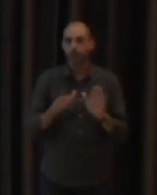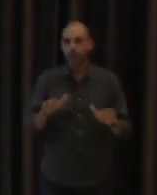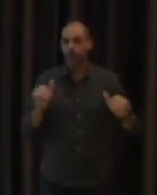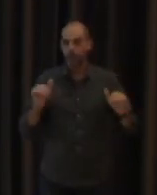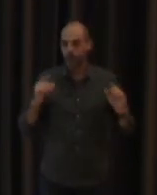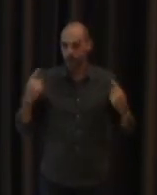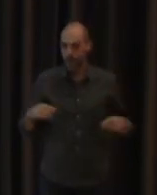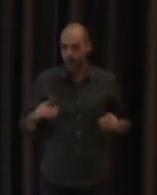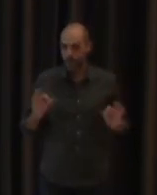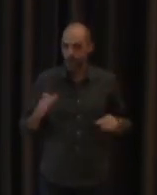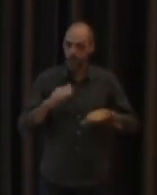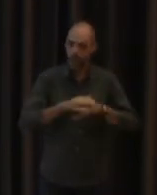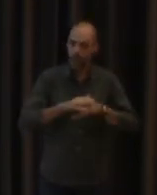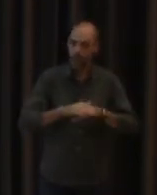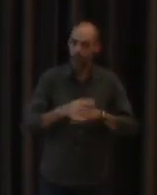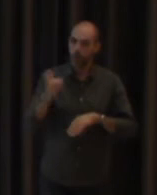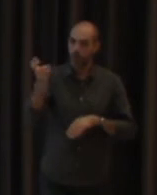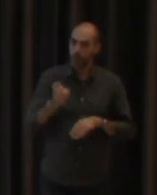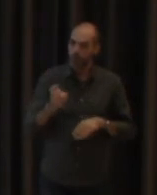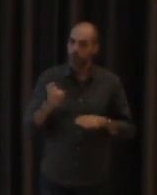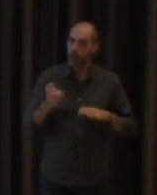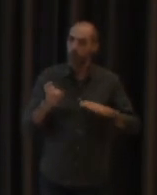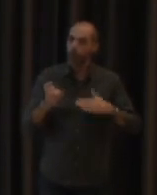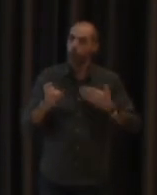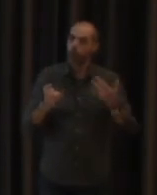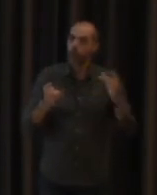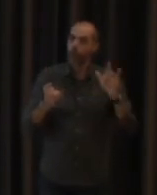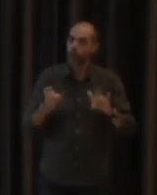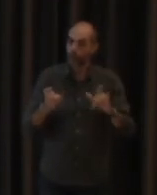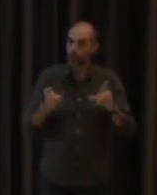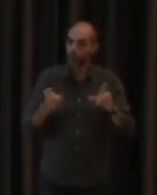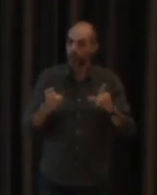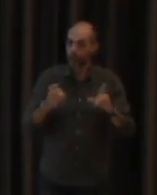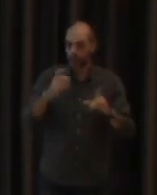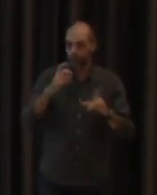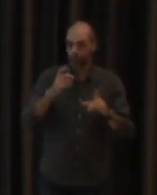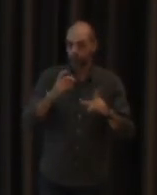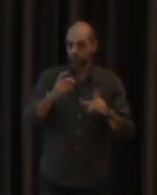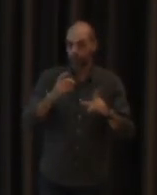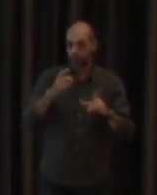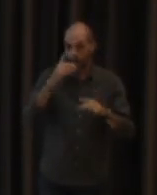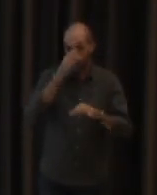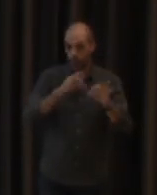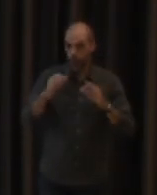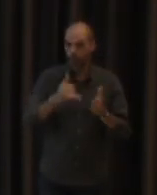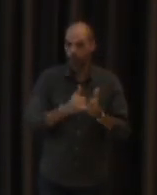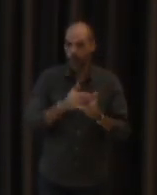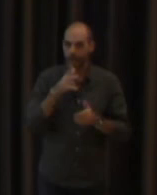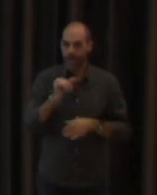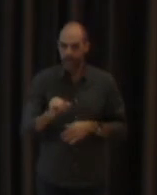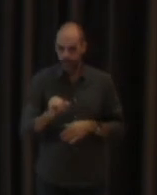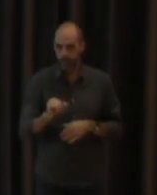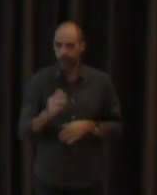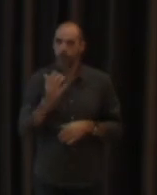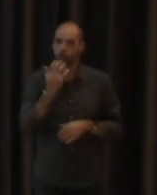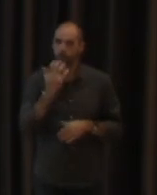excepcions, el verb venir pot aparèixer excepcionalment amb el predicat, amb el pronom feble i, com ara, a vint. Podem